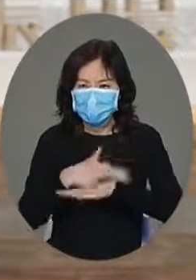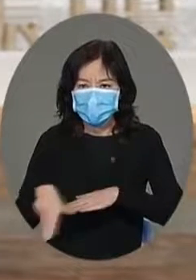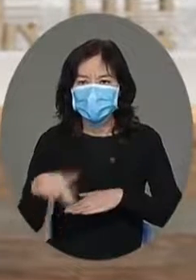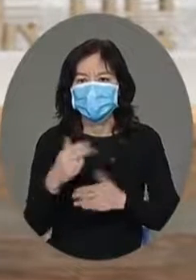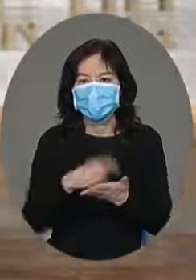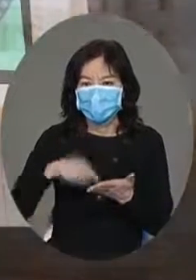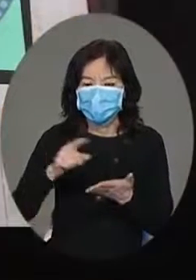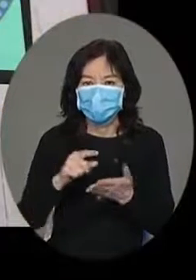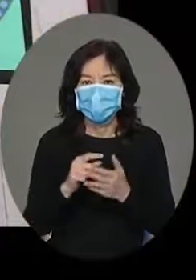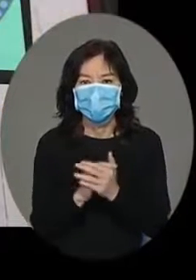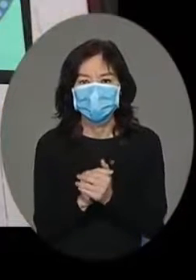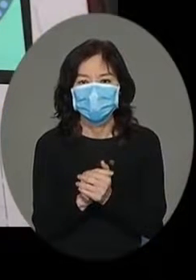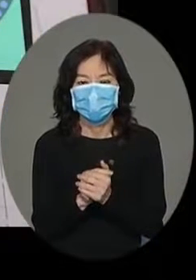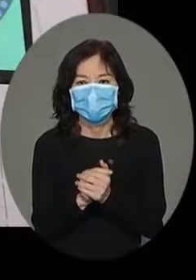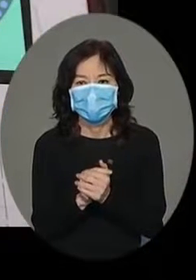草案。